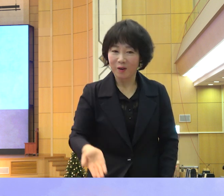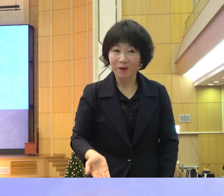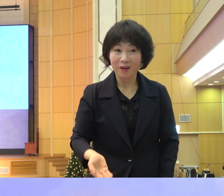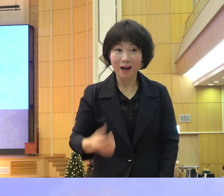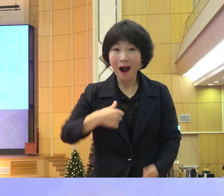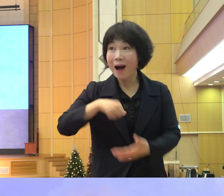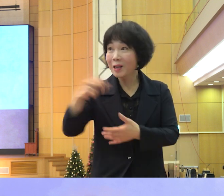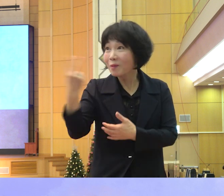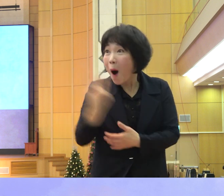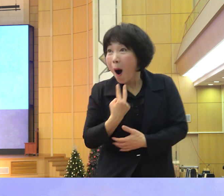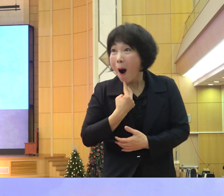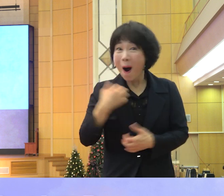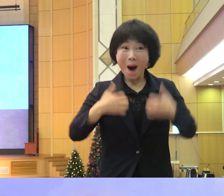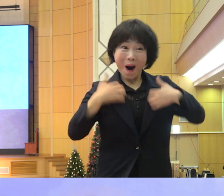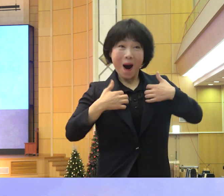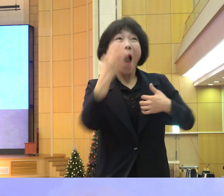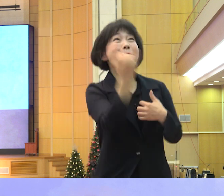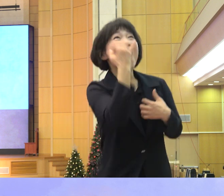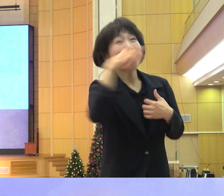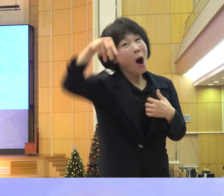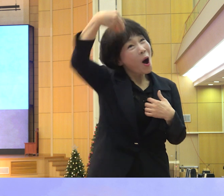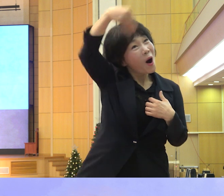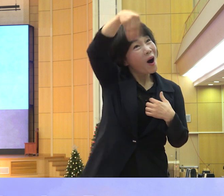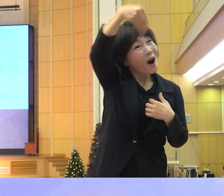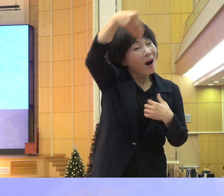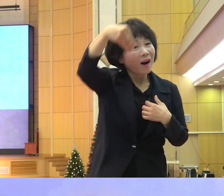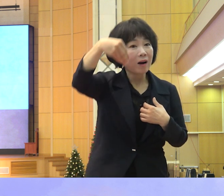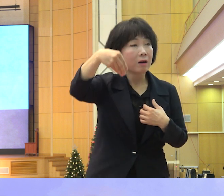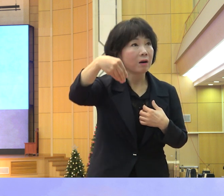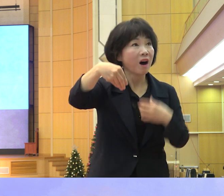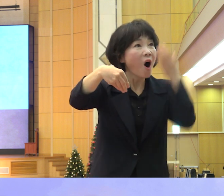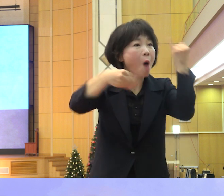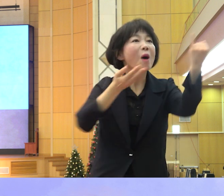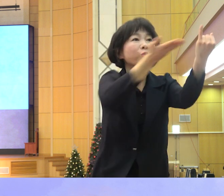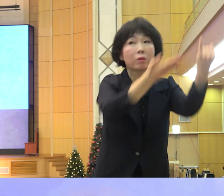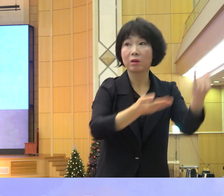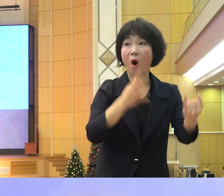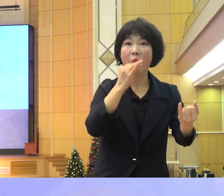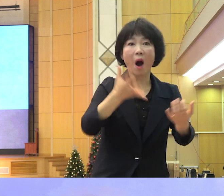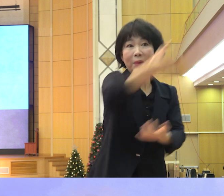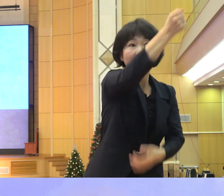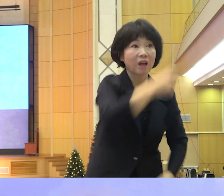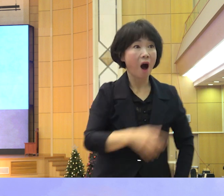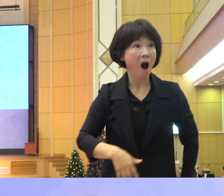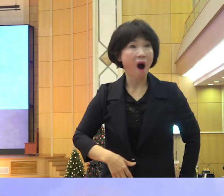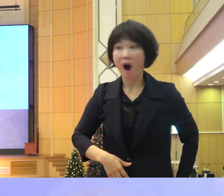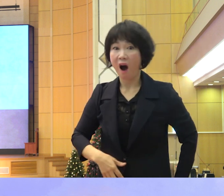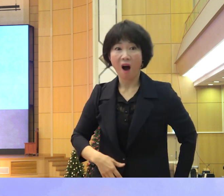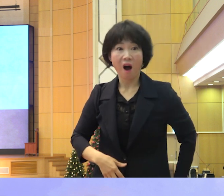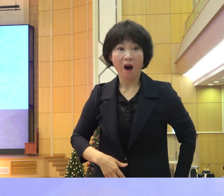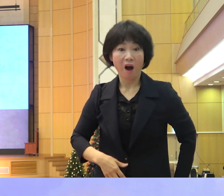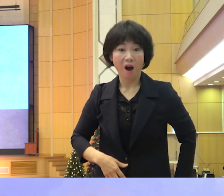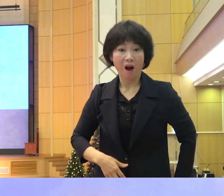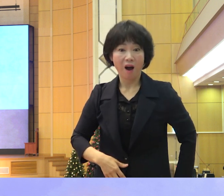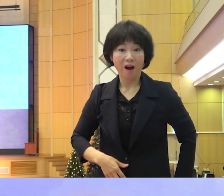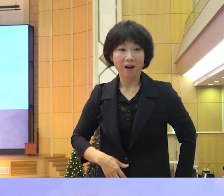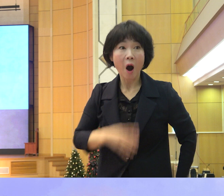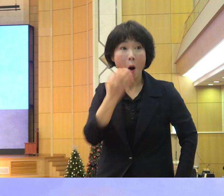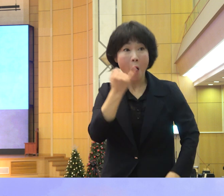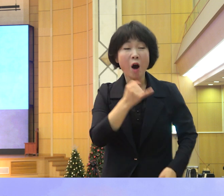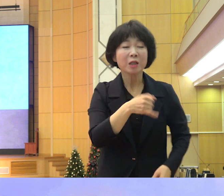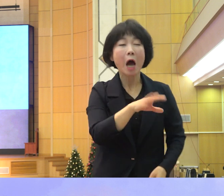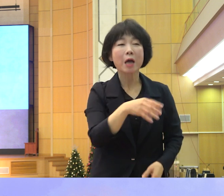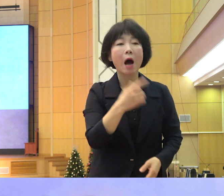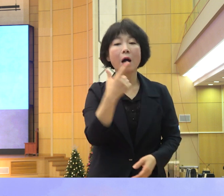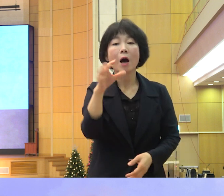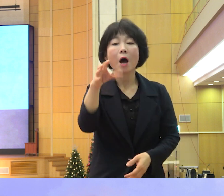받았어? 하고. 근데 애들은요, 받으면요 꼭 엄마한테 줘요. 근데 엄마가 그걸 다 나중에 줘야 되는데